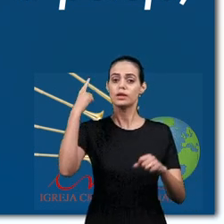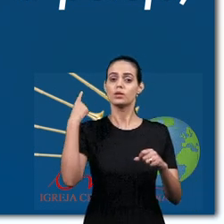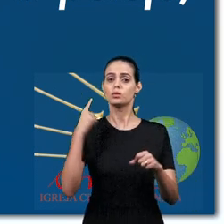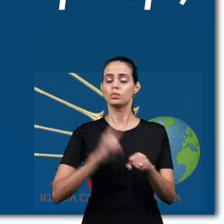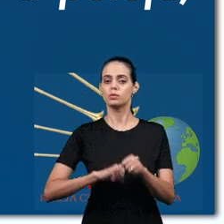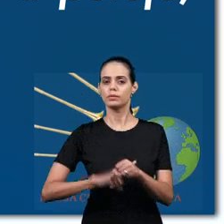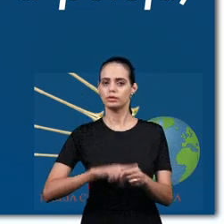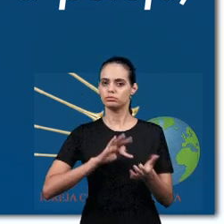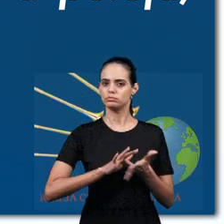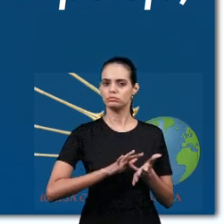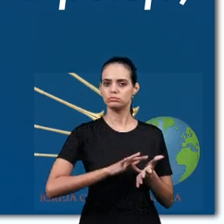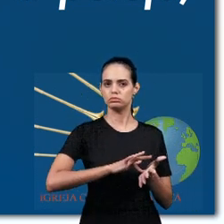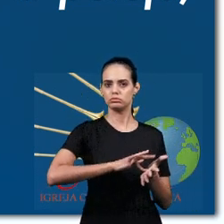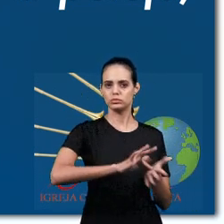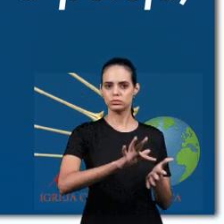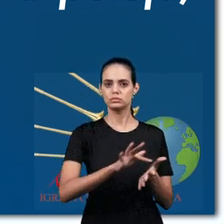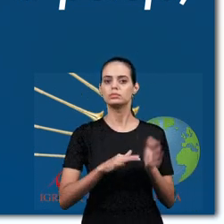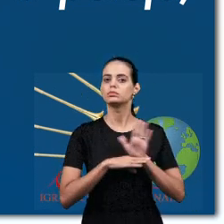bataille. Et